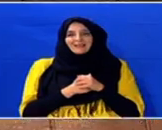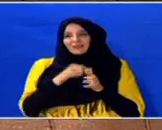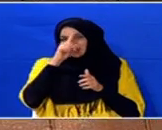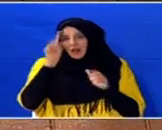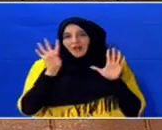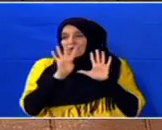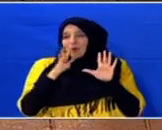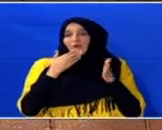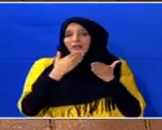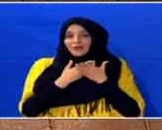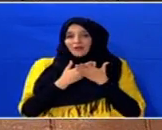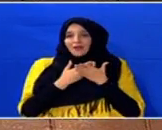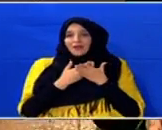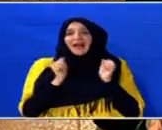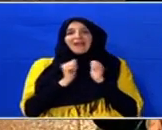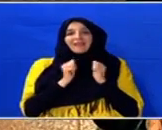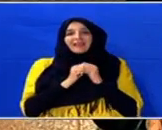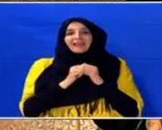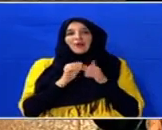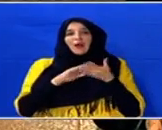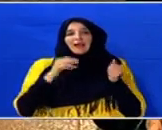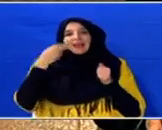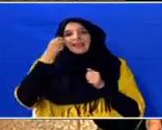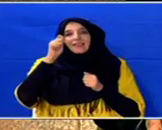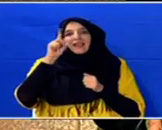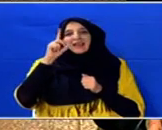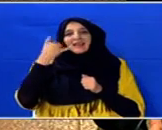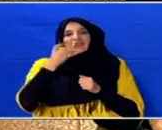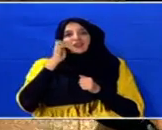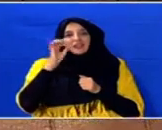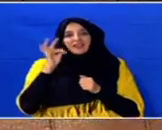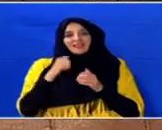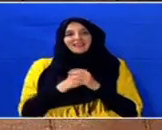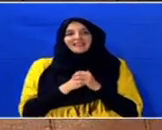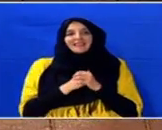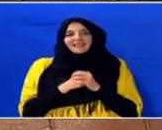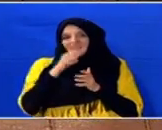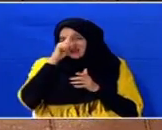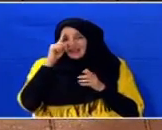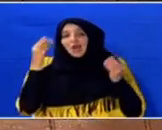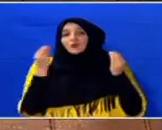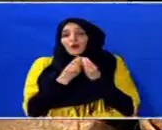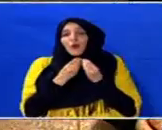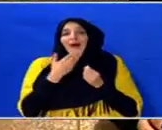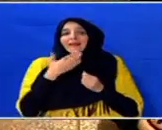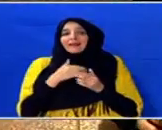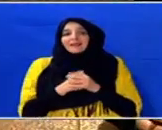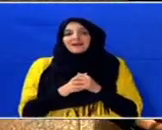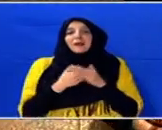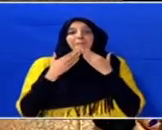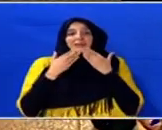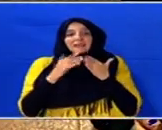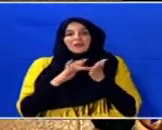شاء الله راح تكون مع الزميلة نجاة قراط في حصة والصلح وخير إن شاء الله. الله يجزيك خير وربي يحفظك. شكرا لكم